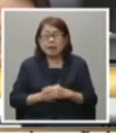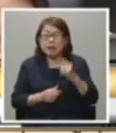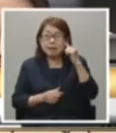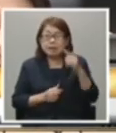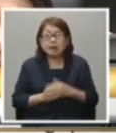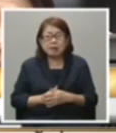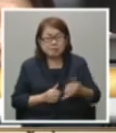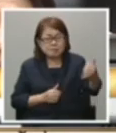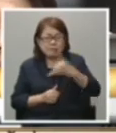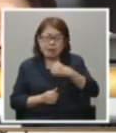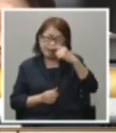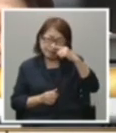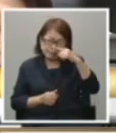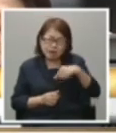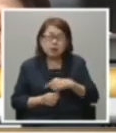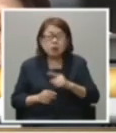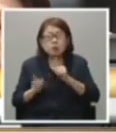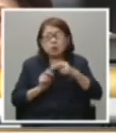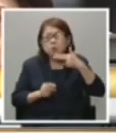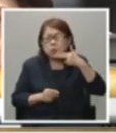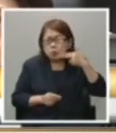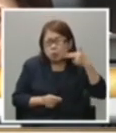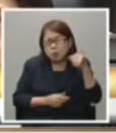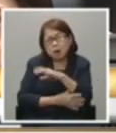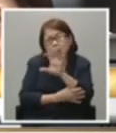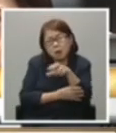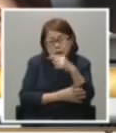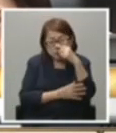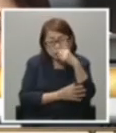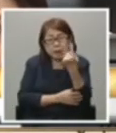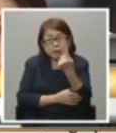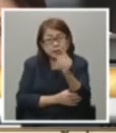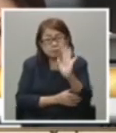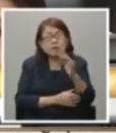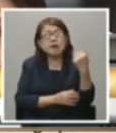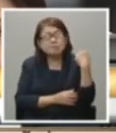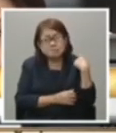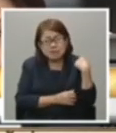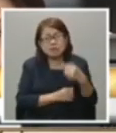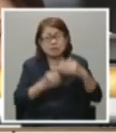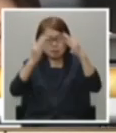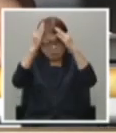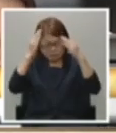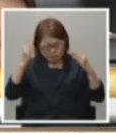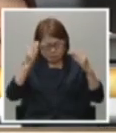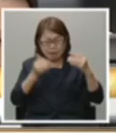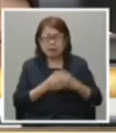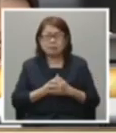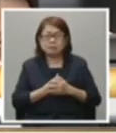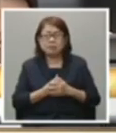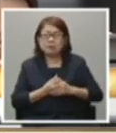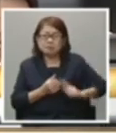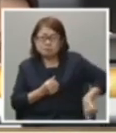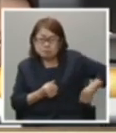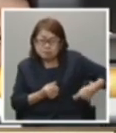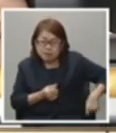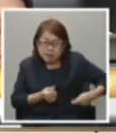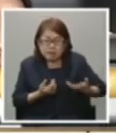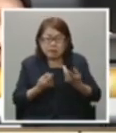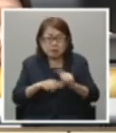อะค่ะเขาก็จีบเวียดนามจีบแคมโบเดียจีบหลายๆประเทศที่มีศักยภาพในการนำเข้าส่ง